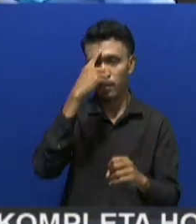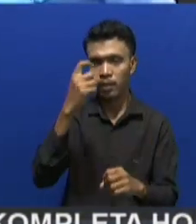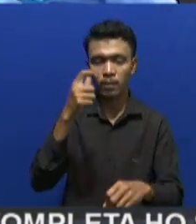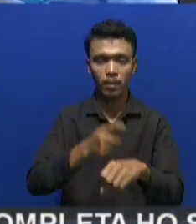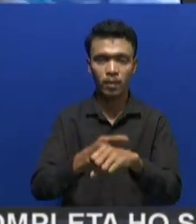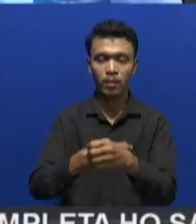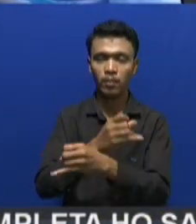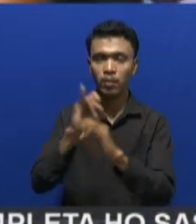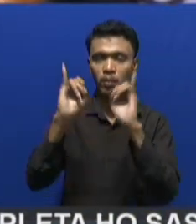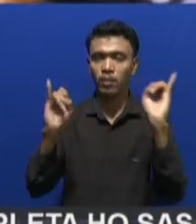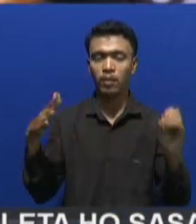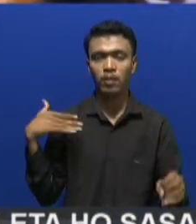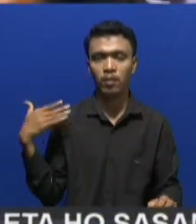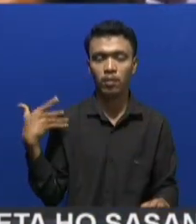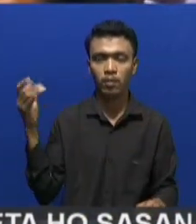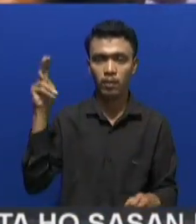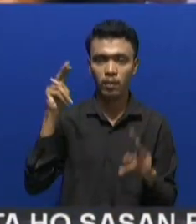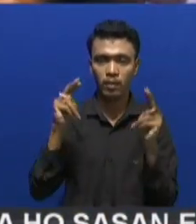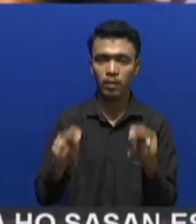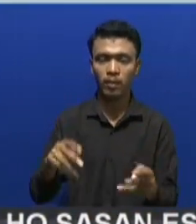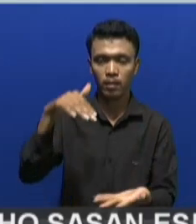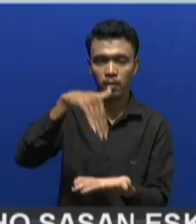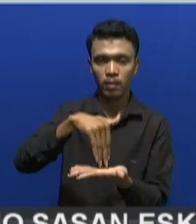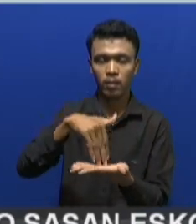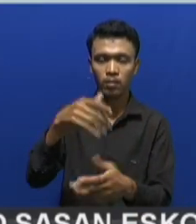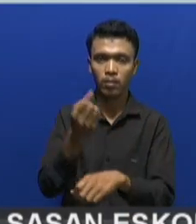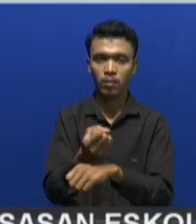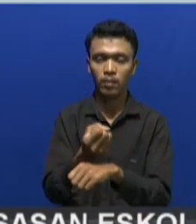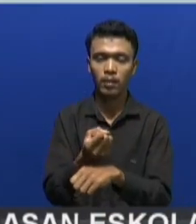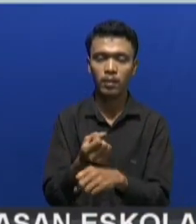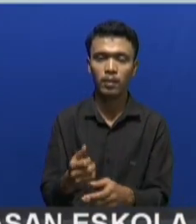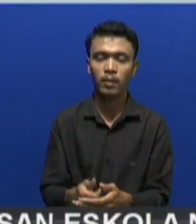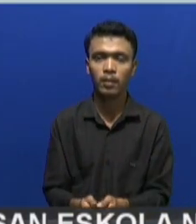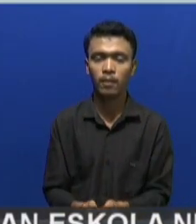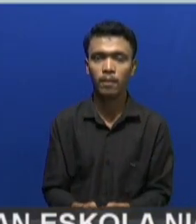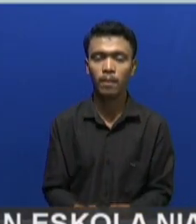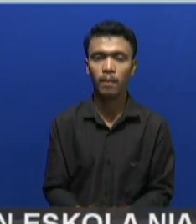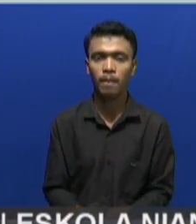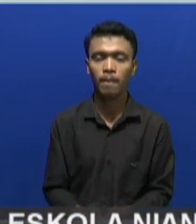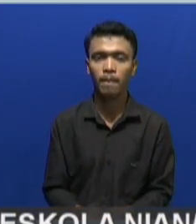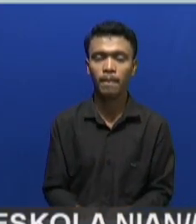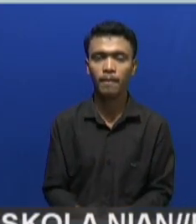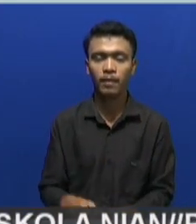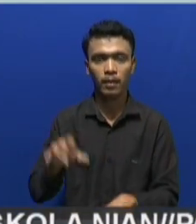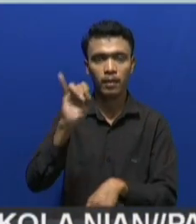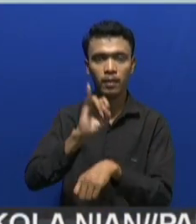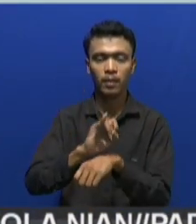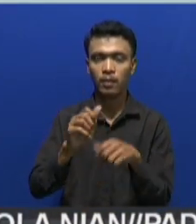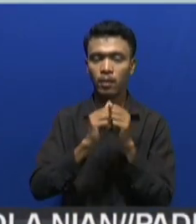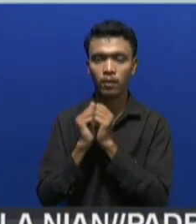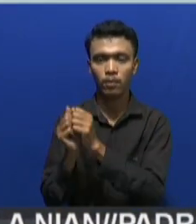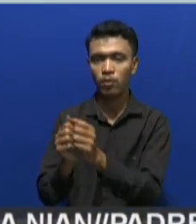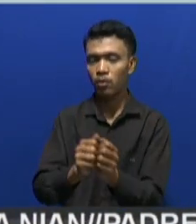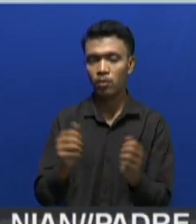ukun rasikan jovem tenki estuda makas. Sira na mesa, kreda hamutu ko sira.